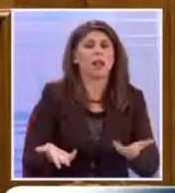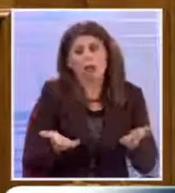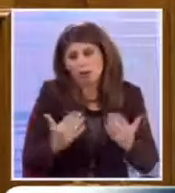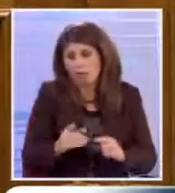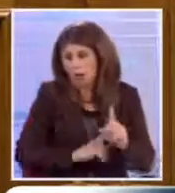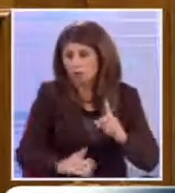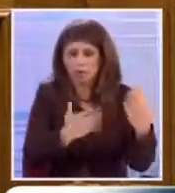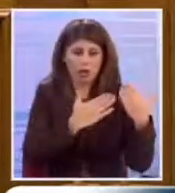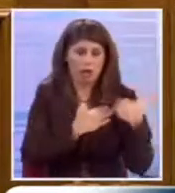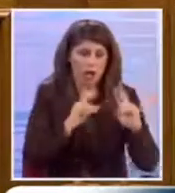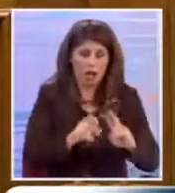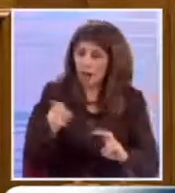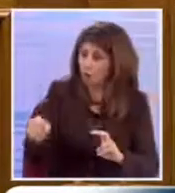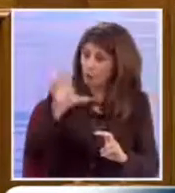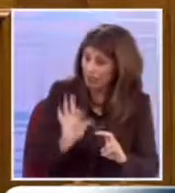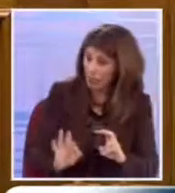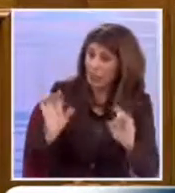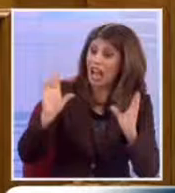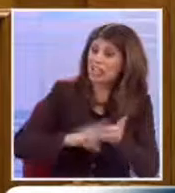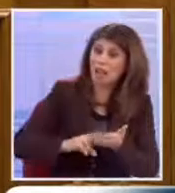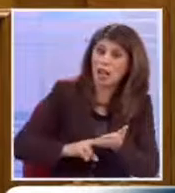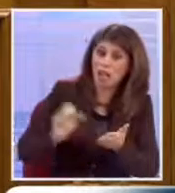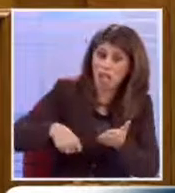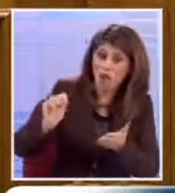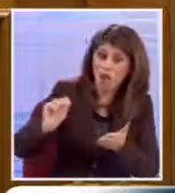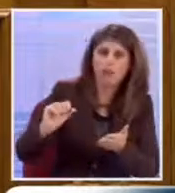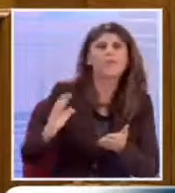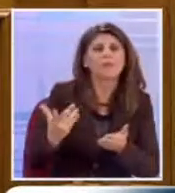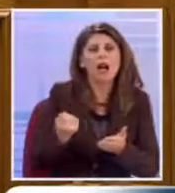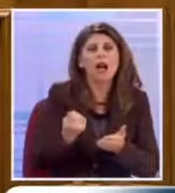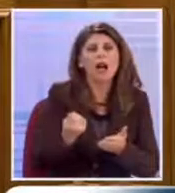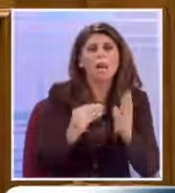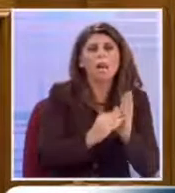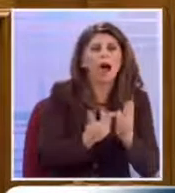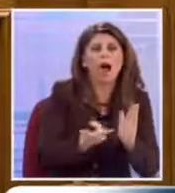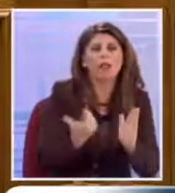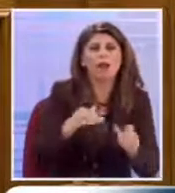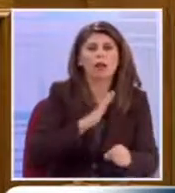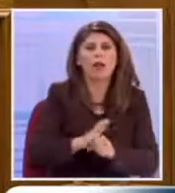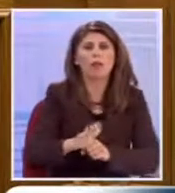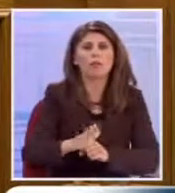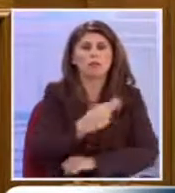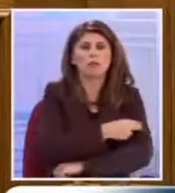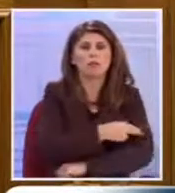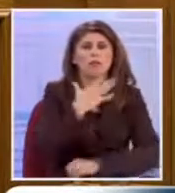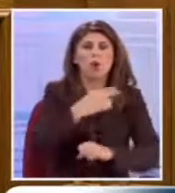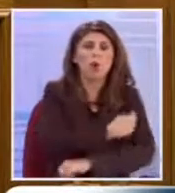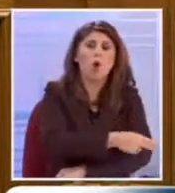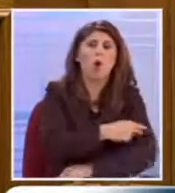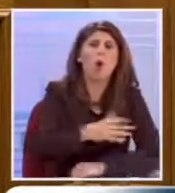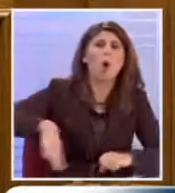που θα αναλάβει την έρευνα για το αν είναι όντως ανασφάλιστοι και ότι δεν υπάρχουν χρήματα για την κάλυψη της νοσηλείας τους επειδή τα νοσοκομεία είναι